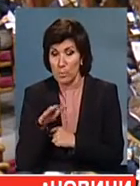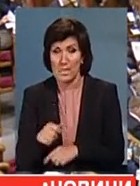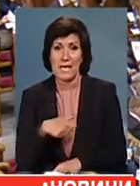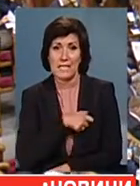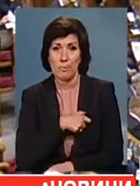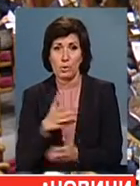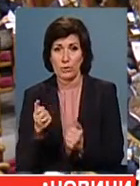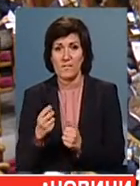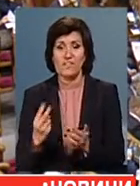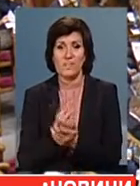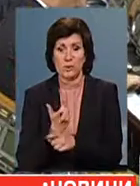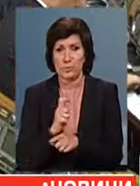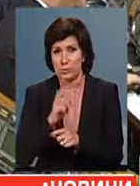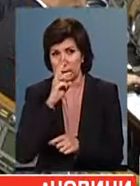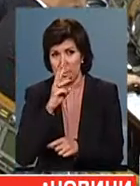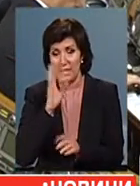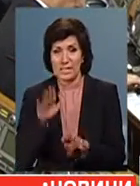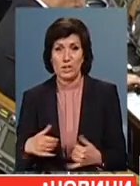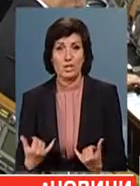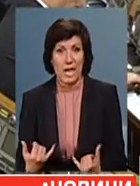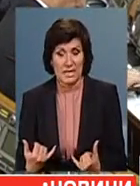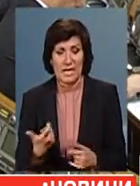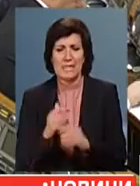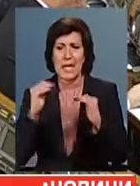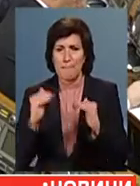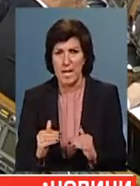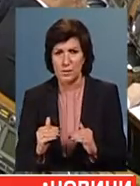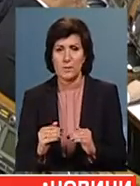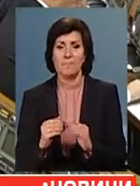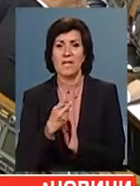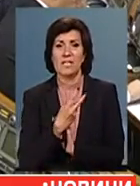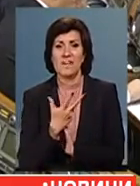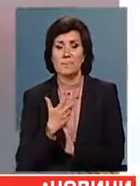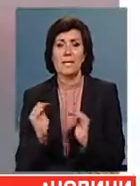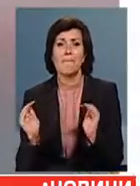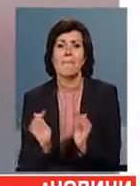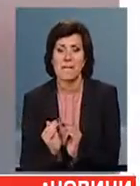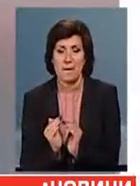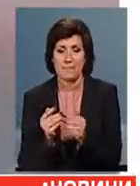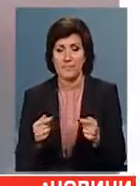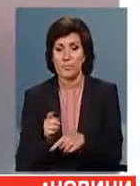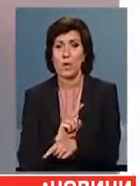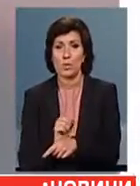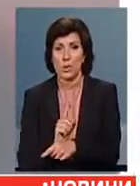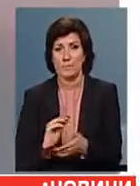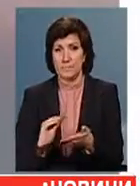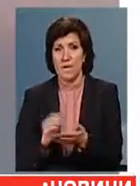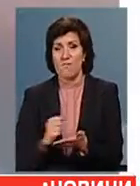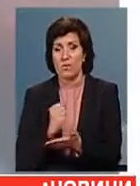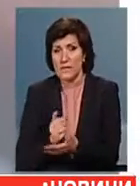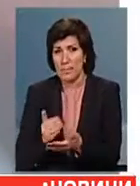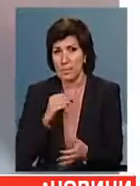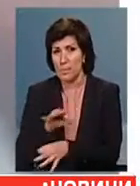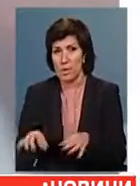депутати отримуватимуть удвічі більшу зарплату, ніж зараз. Найменше становитиме 25 мінімальних. Відповідна норма міститься в ухваленому